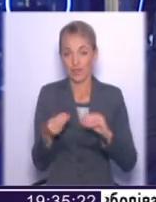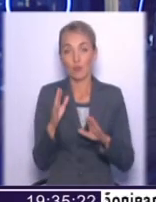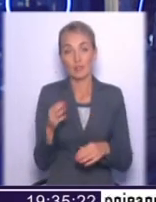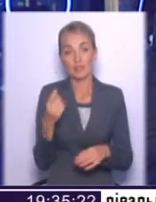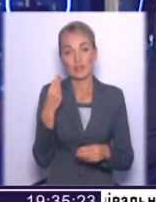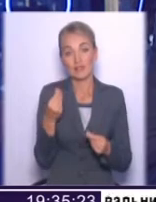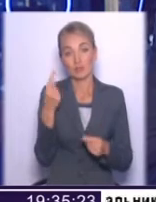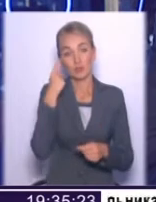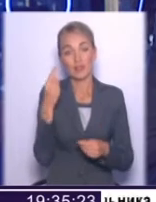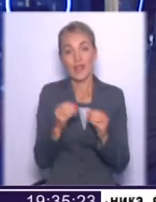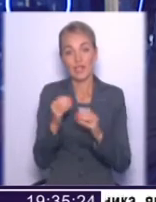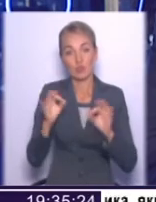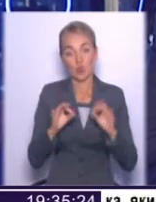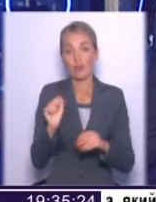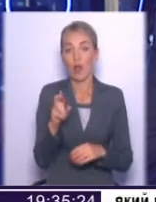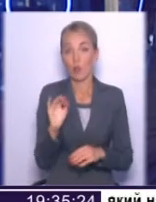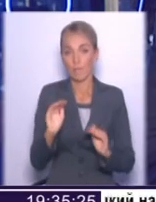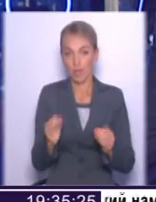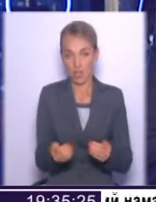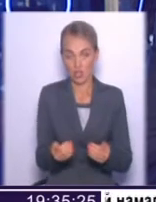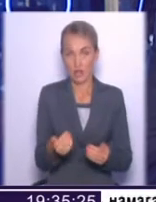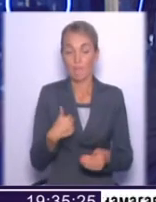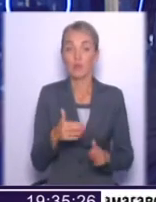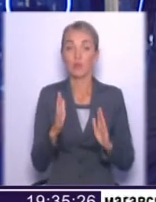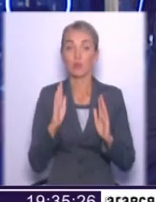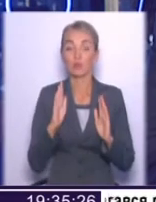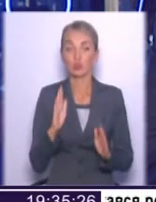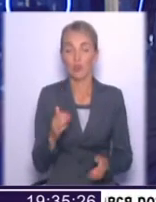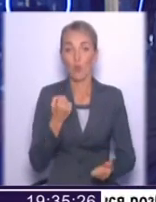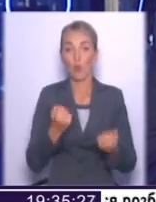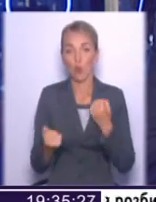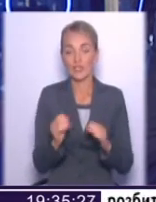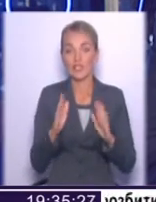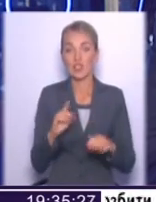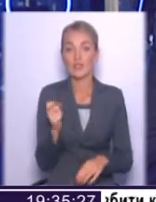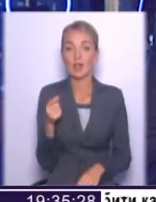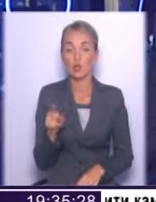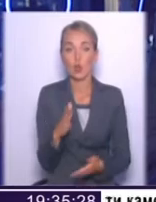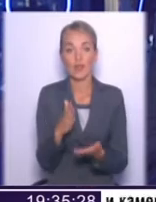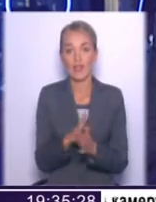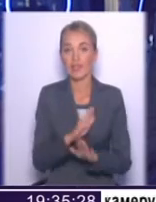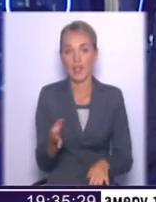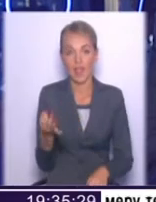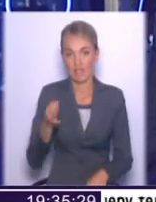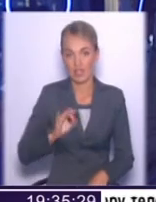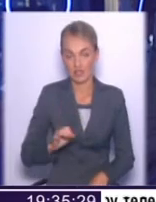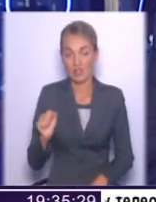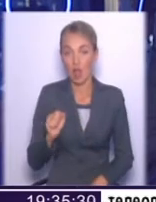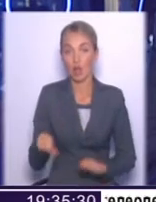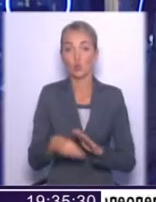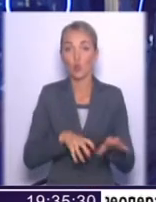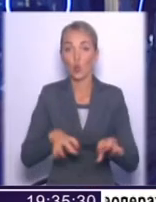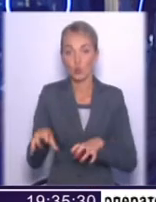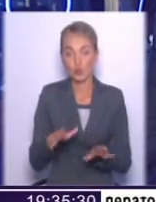десь 10% або навіть менше. Тобто ми будемо боротися лише за те, що є неефективність. А з корупцією ми